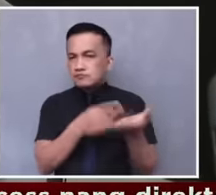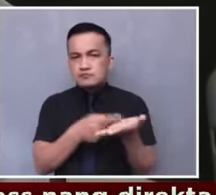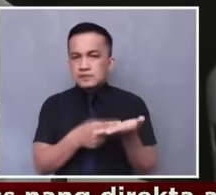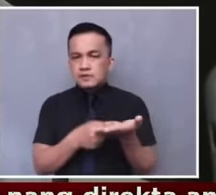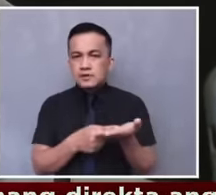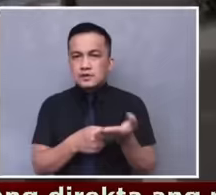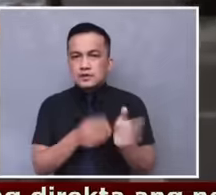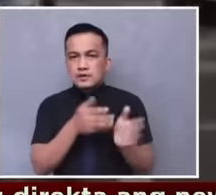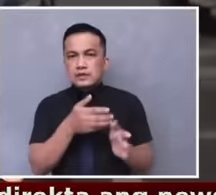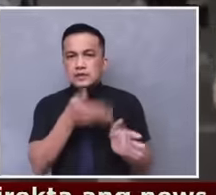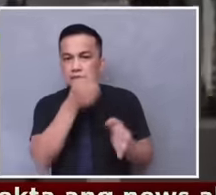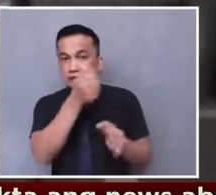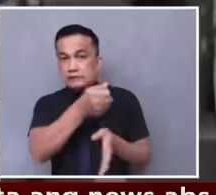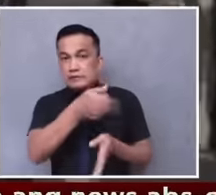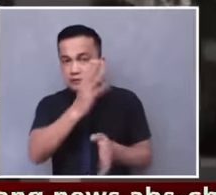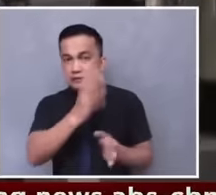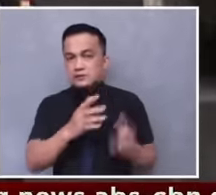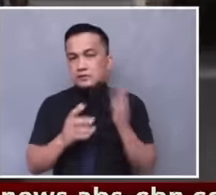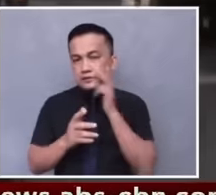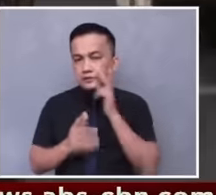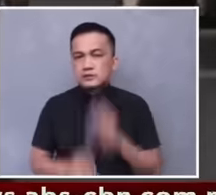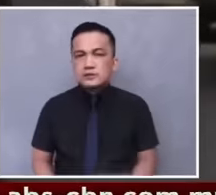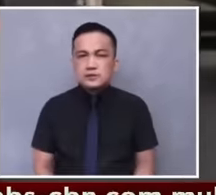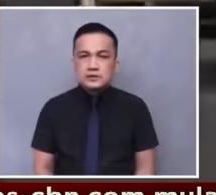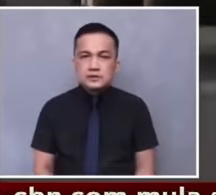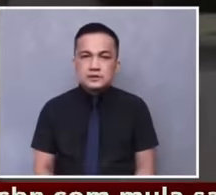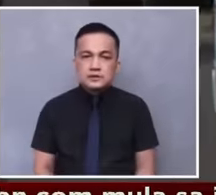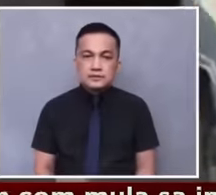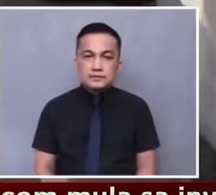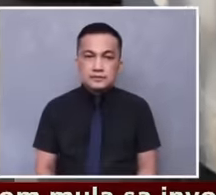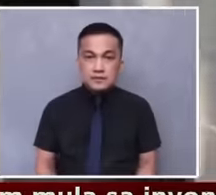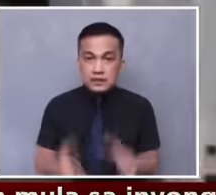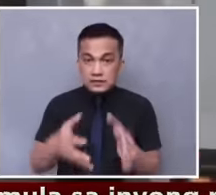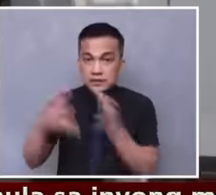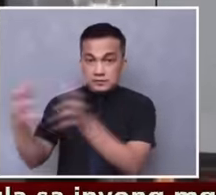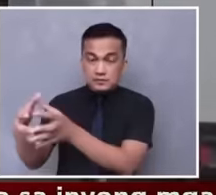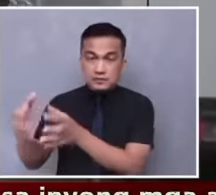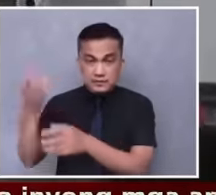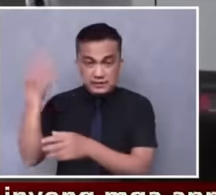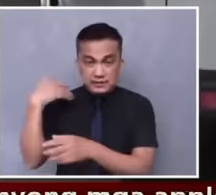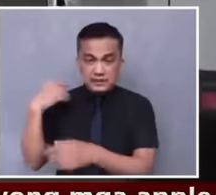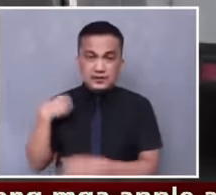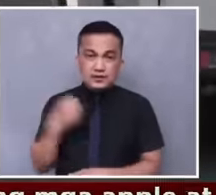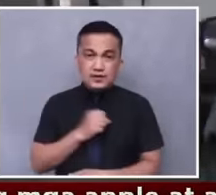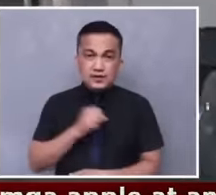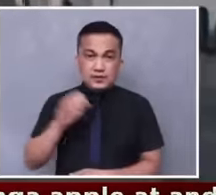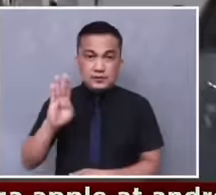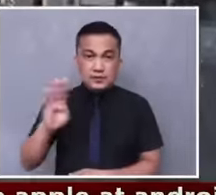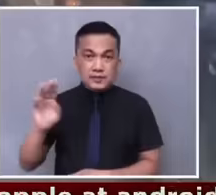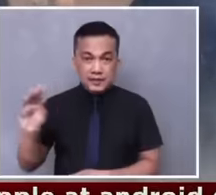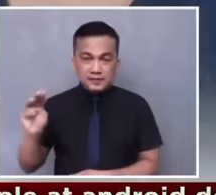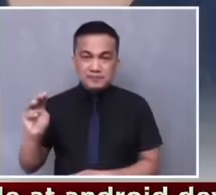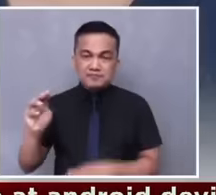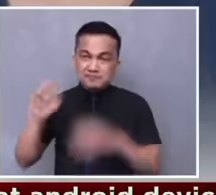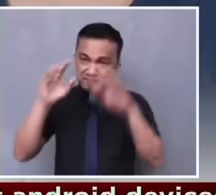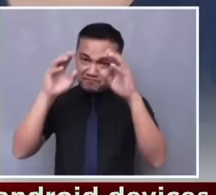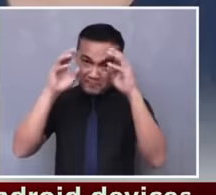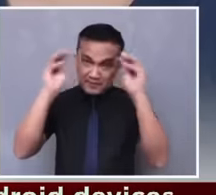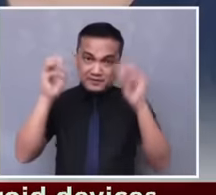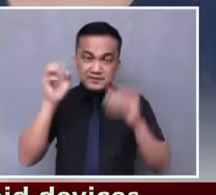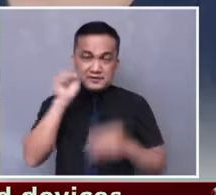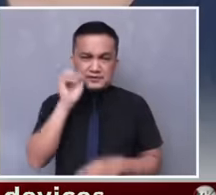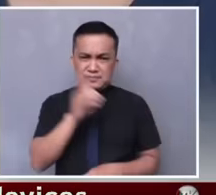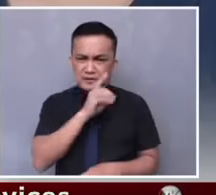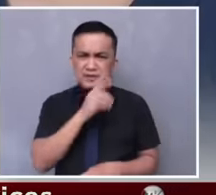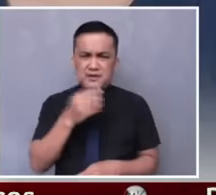Pangulong Duterte. Para naman sa kampo ni na dating Senador Bongbong Marcos at Mayor Sara Duterte, mas mainam